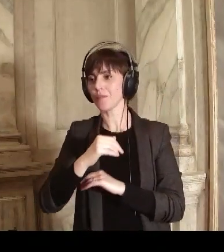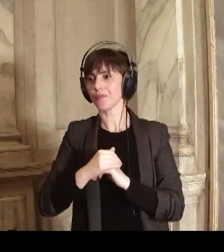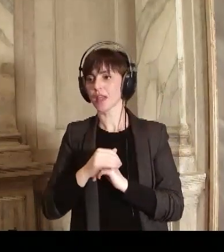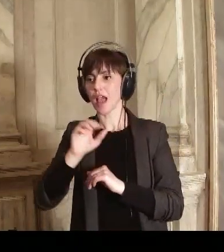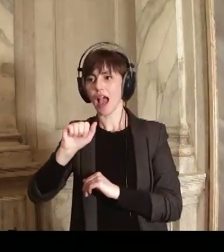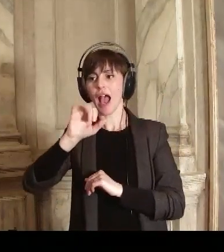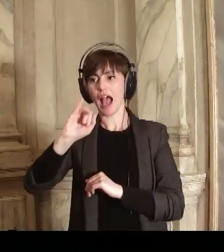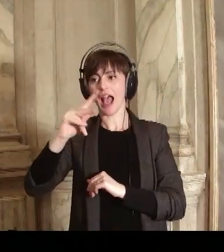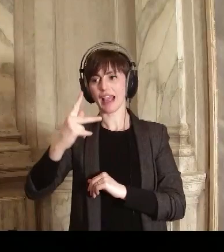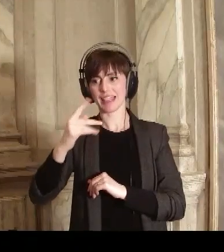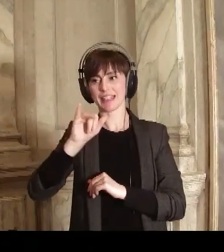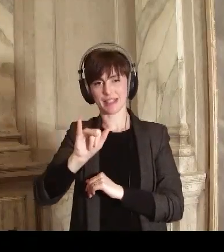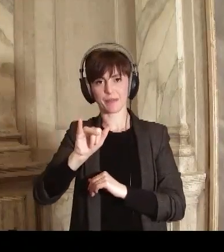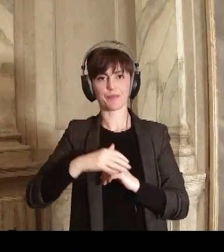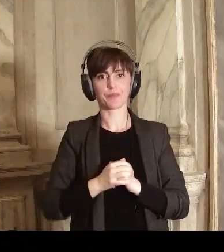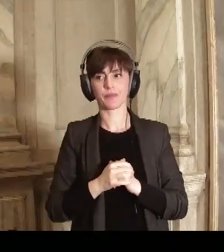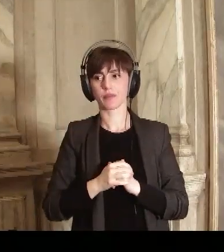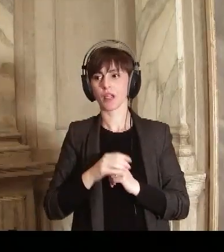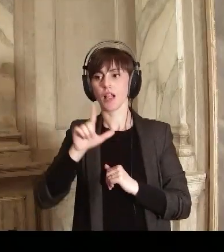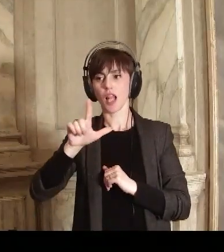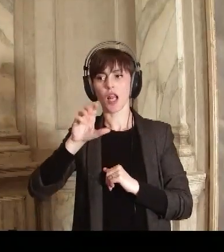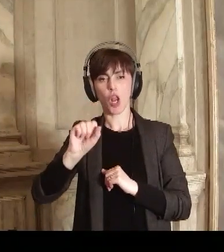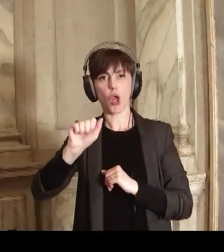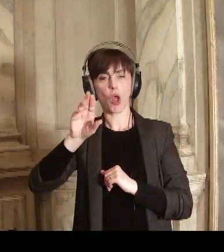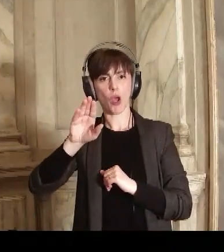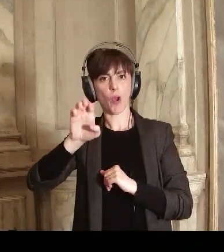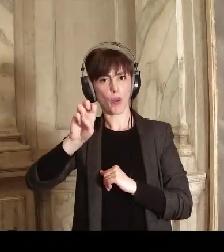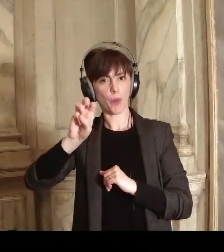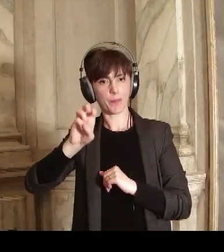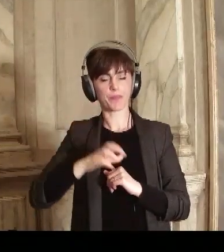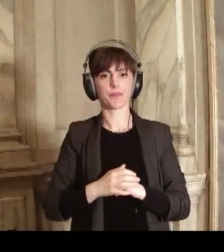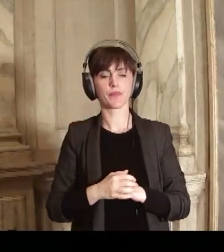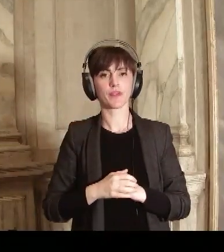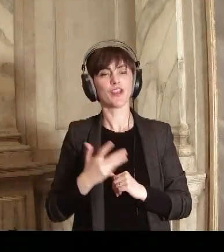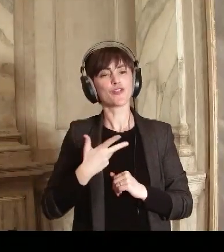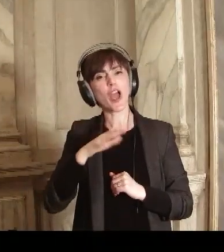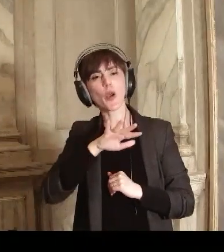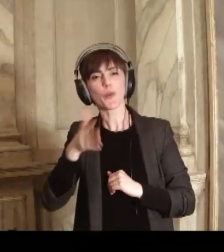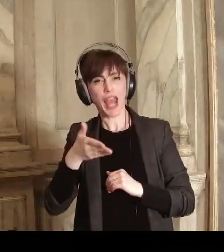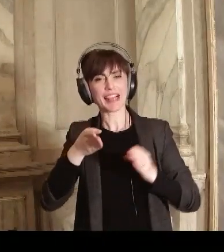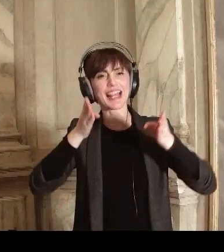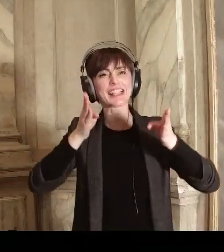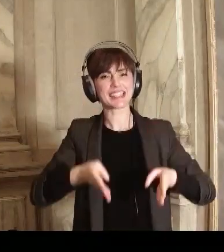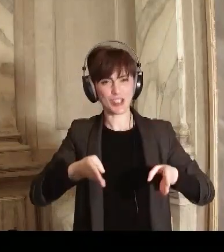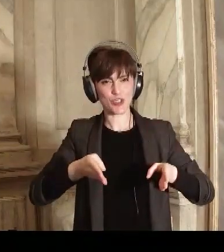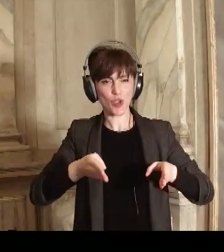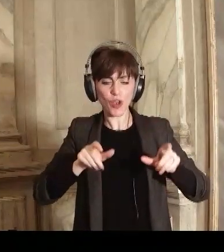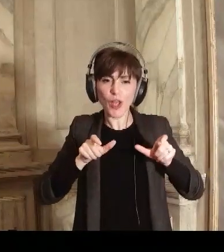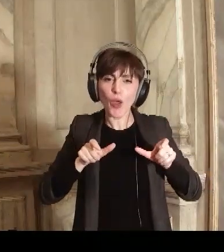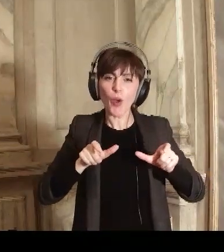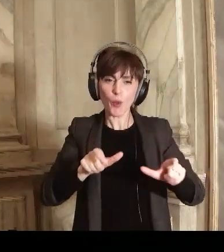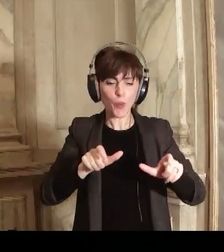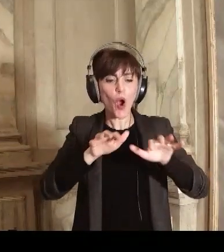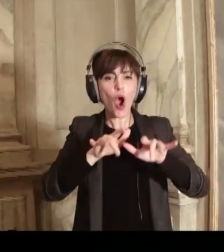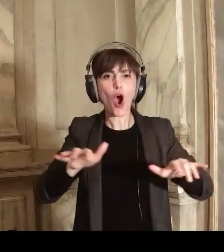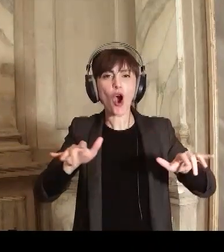sezione completamente diversa, intitolata Stilus Fantasticus, è una sezione dedicata agli organi veneziani e all'organo